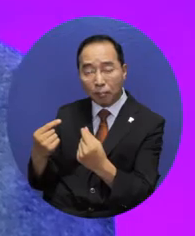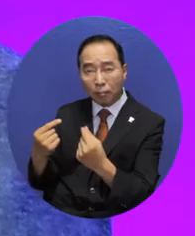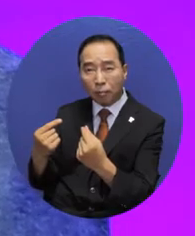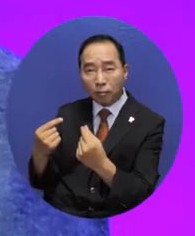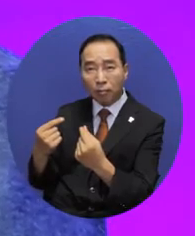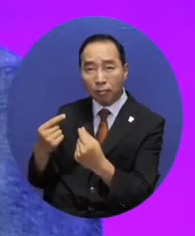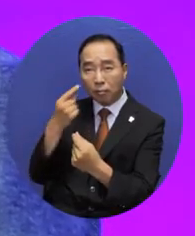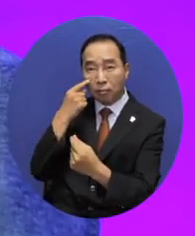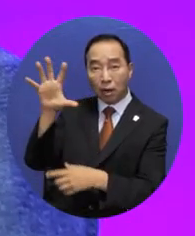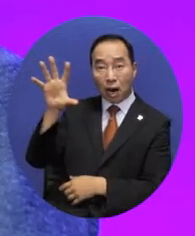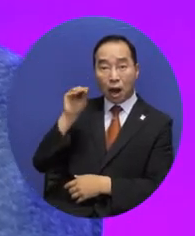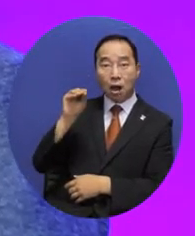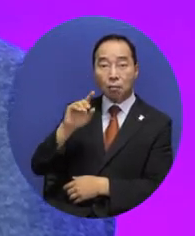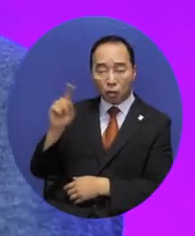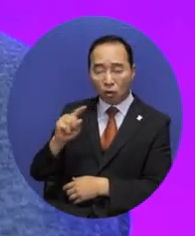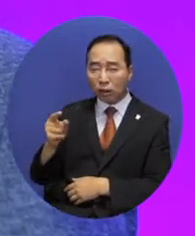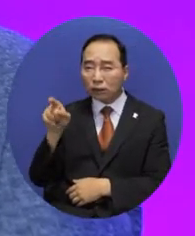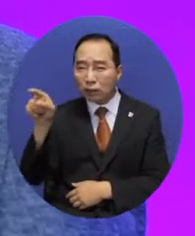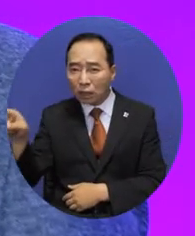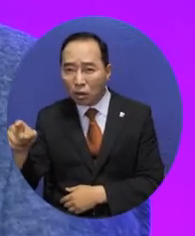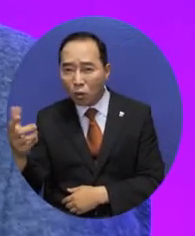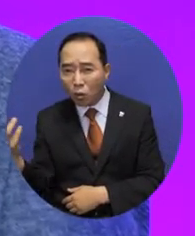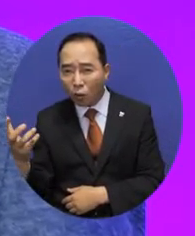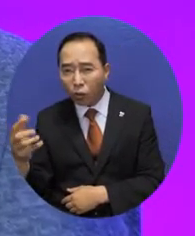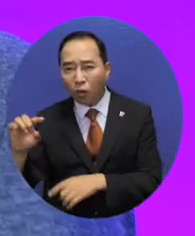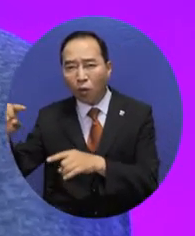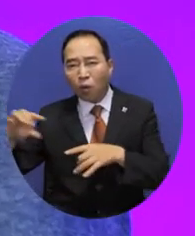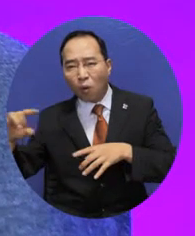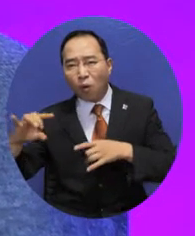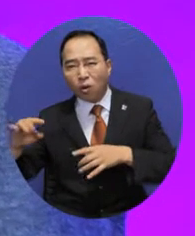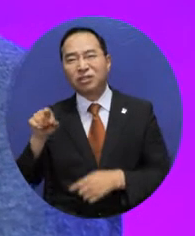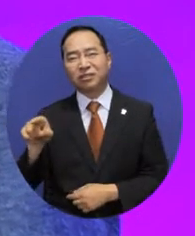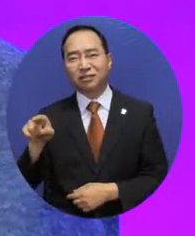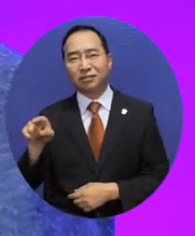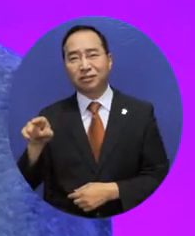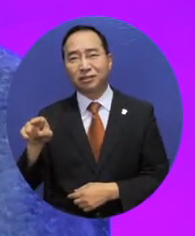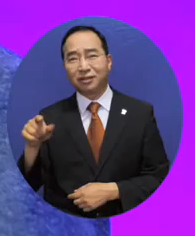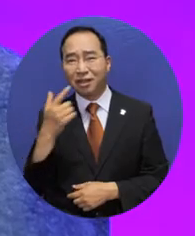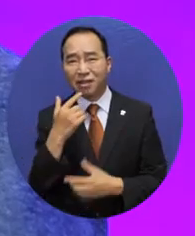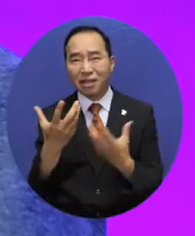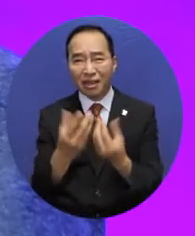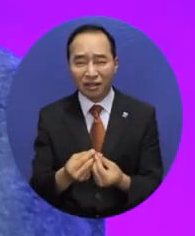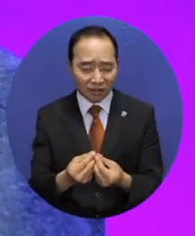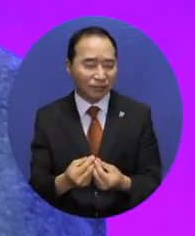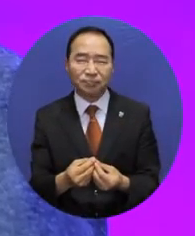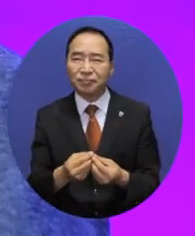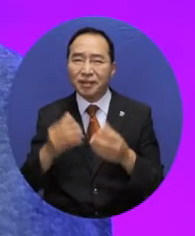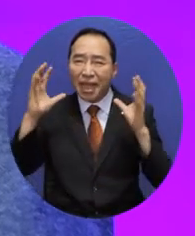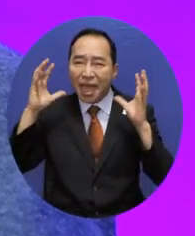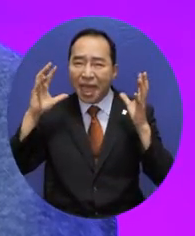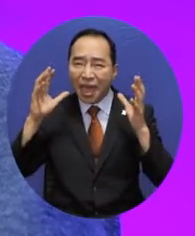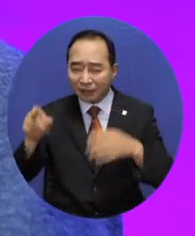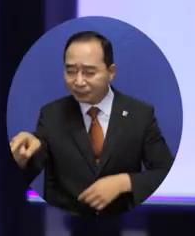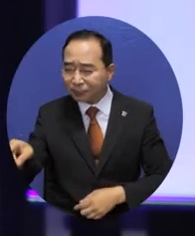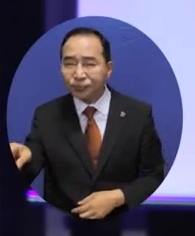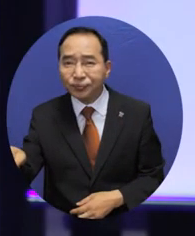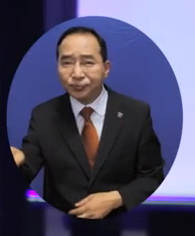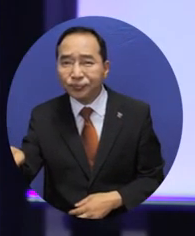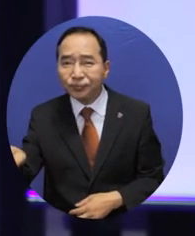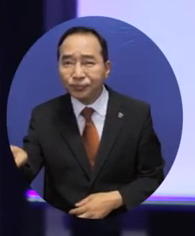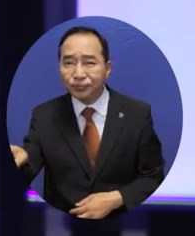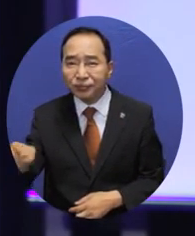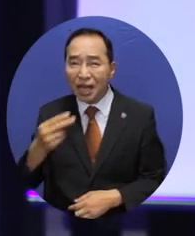고통에 공감하거나 모방하는 것입니다. 엄마가 아기한테 감기약을 주었어요. 그랬더니 아기가 쓴 기억을 하고 입을